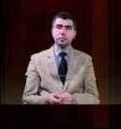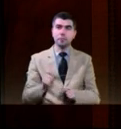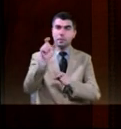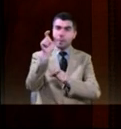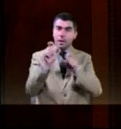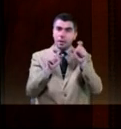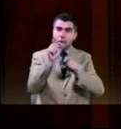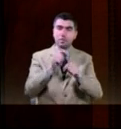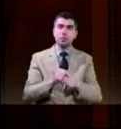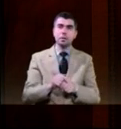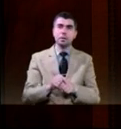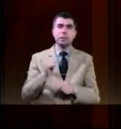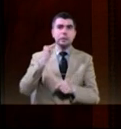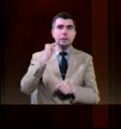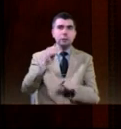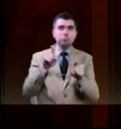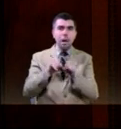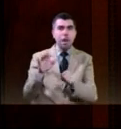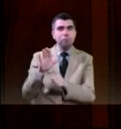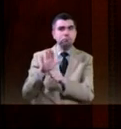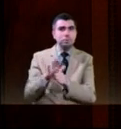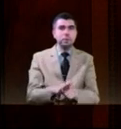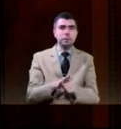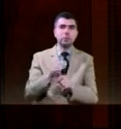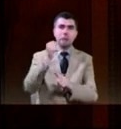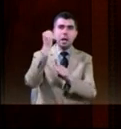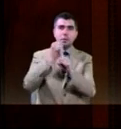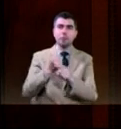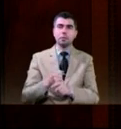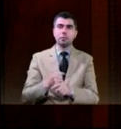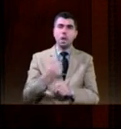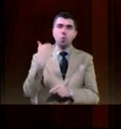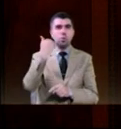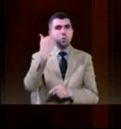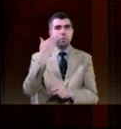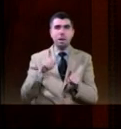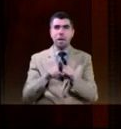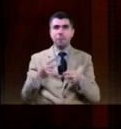المواطنون دائما انت كتحقر عليهم في الاصلاحات، والله الا حشوم عليكم.